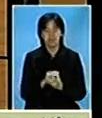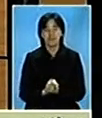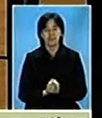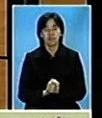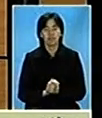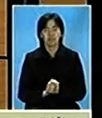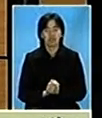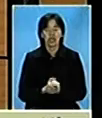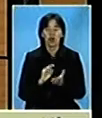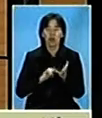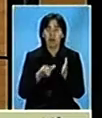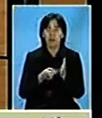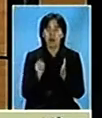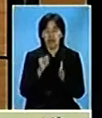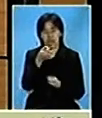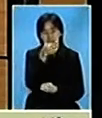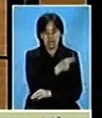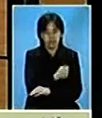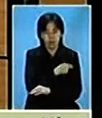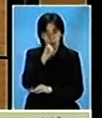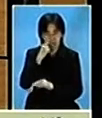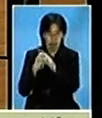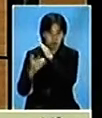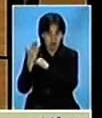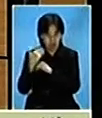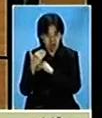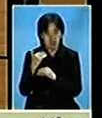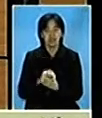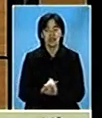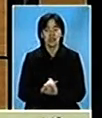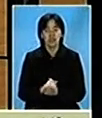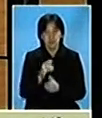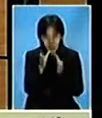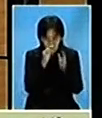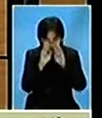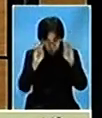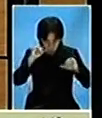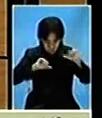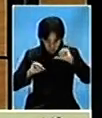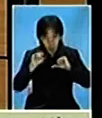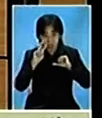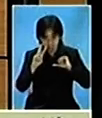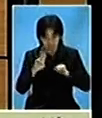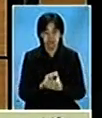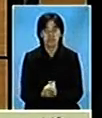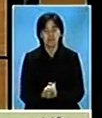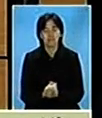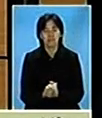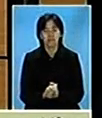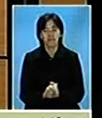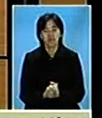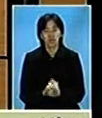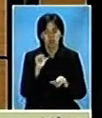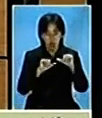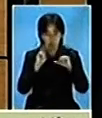การประกอบวิชาชีพแผนไทยโดยอาศัยองค์ความรู้ด้านวิทยาศาสตร์และวิทยาศ